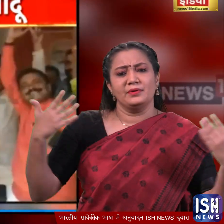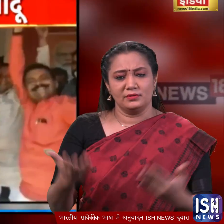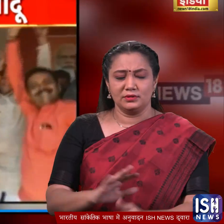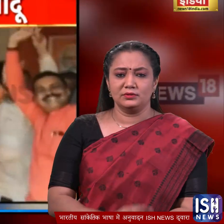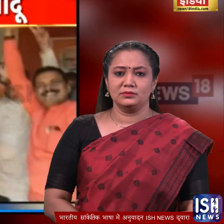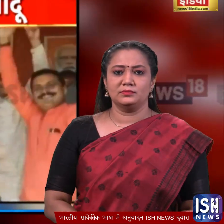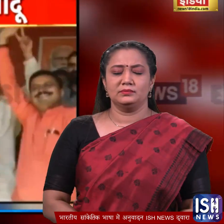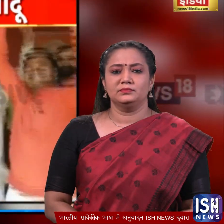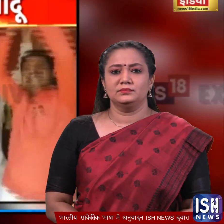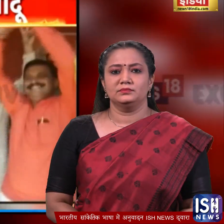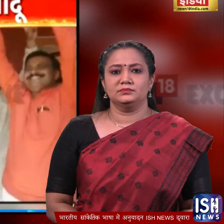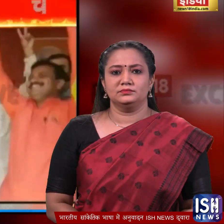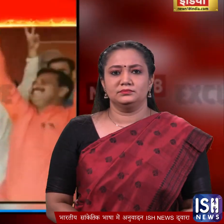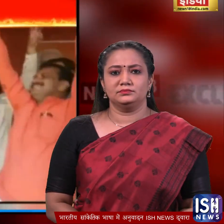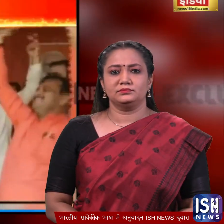दिया।